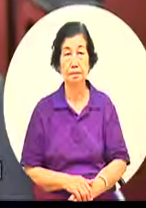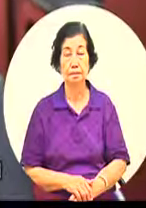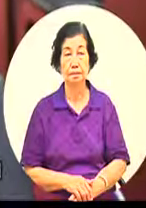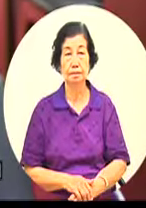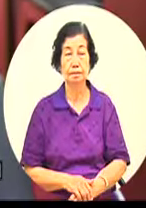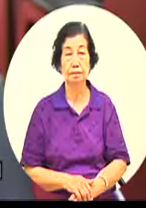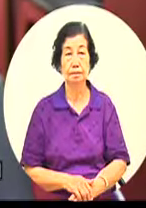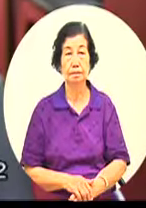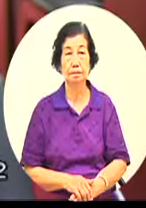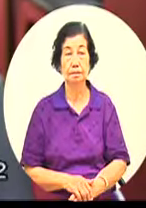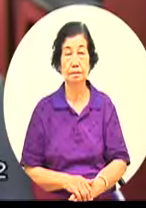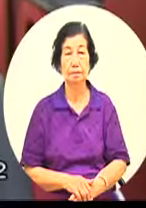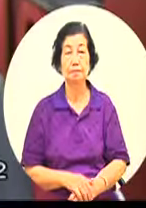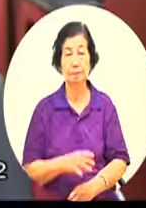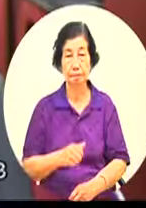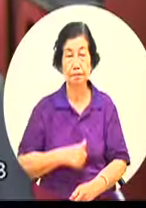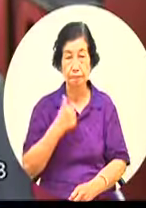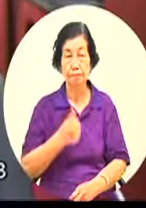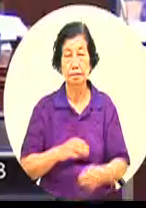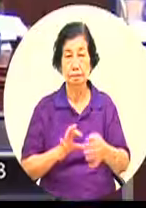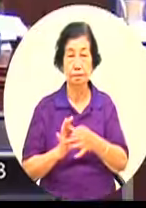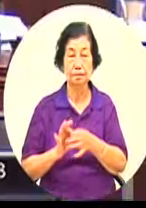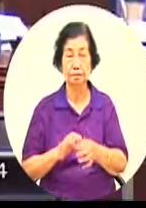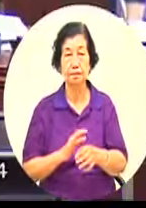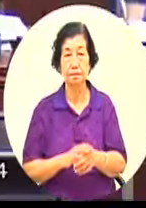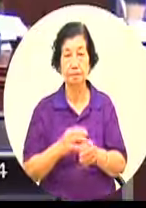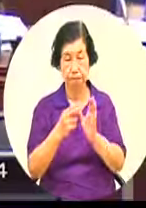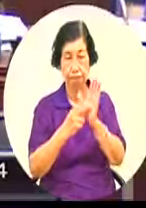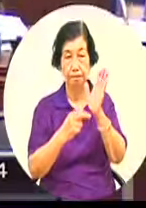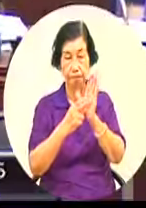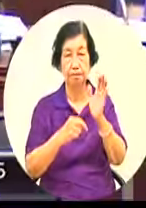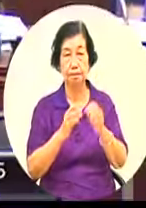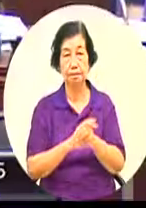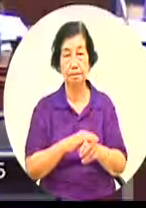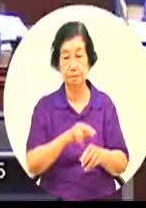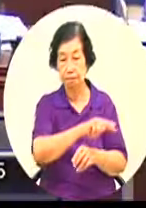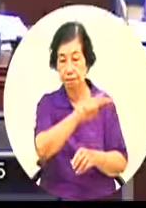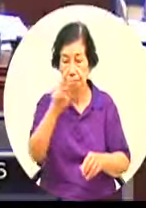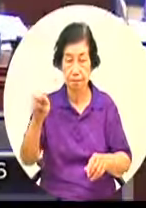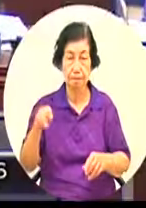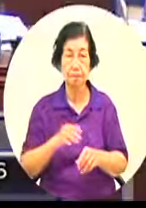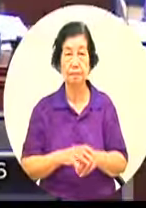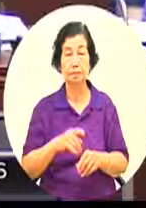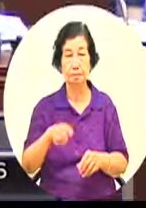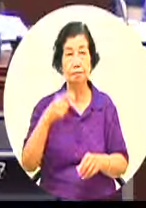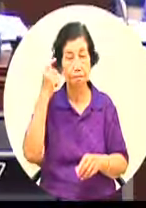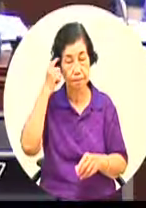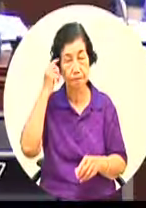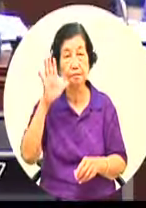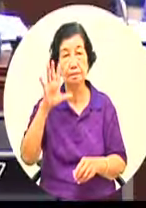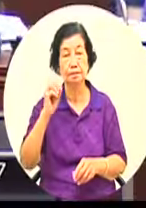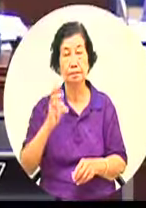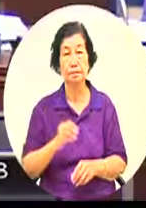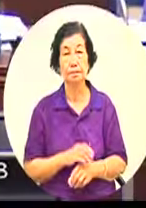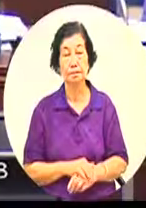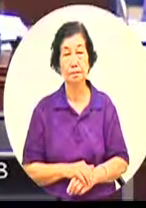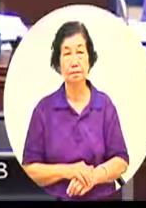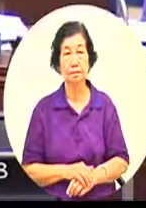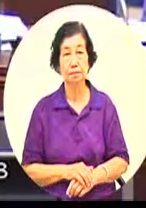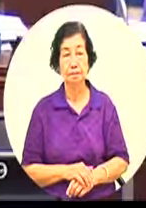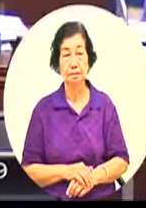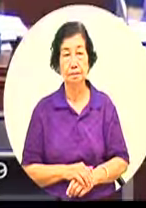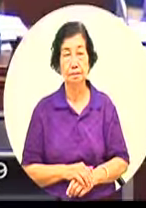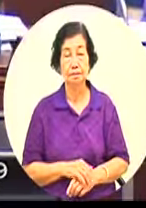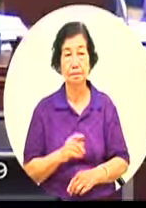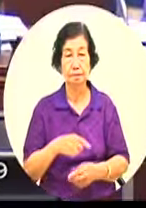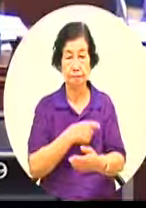议员就等我们在做那个说明的时候再看大家还有些什么意见，不过这个整个是来讲是有一个整体性的